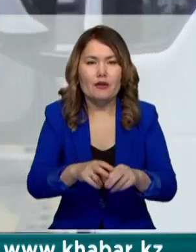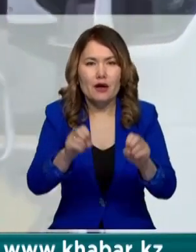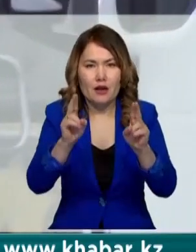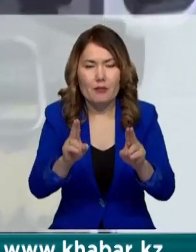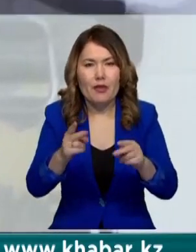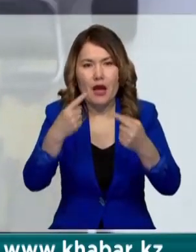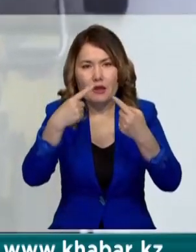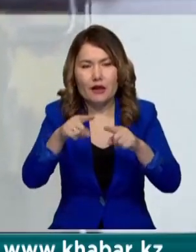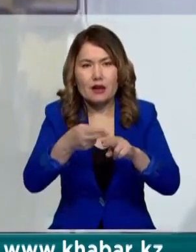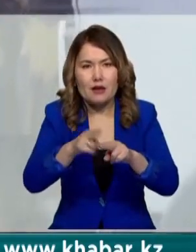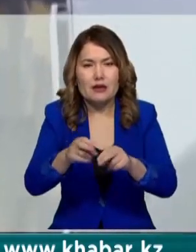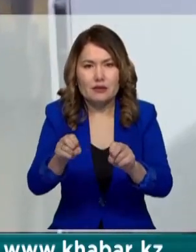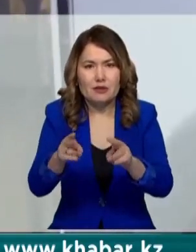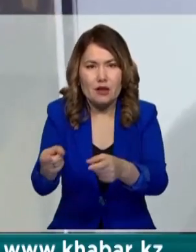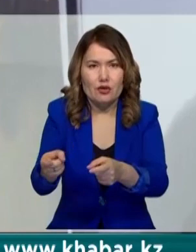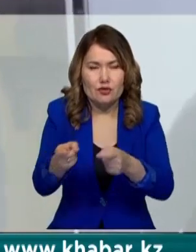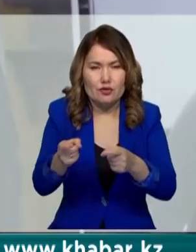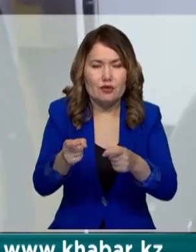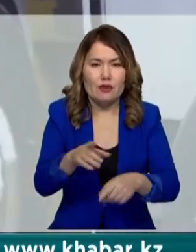арнайы техникамен сүйреп әкетілді.